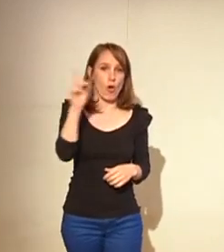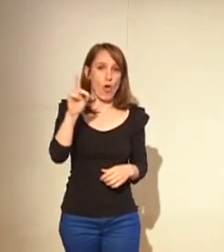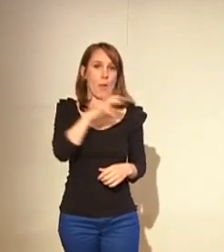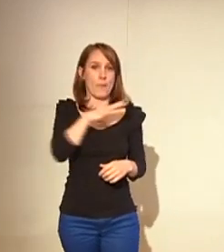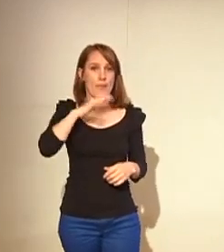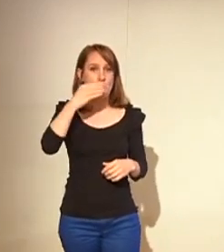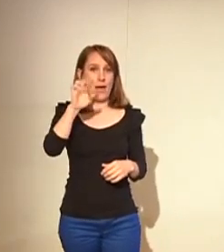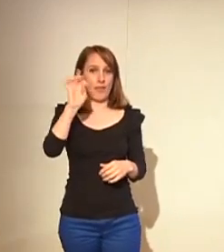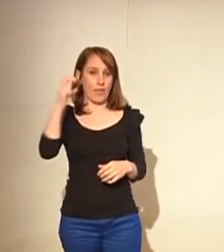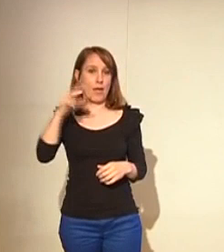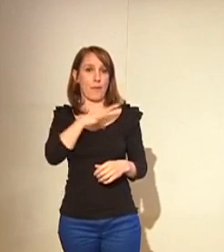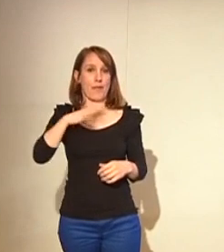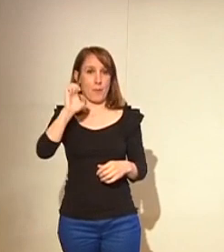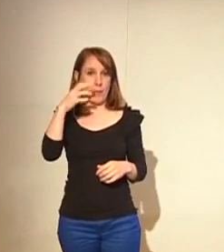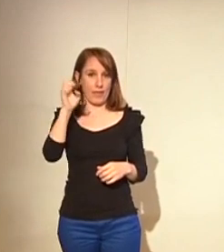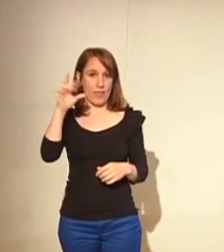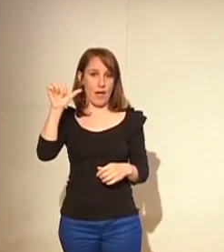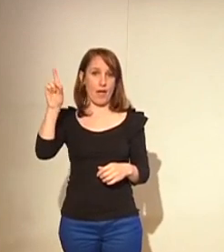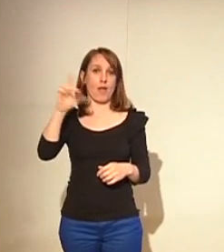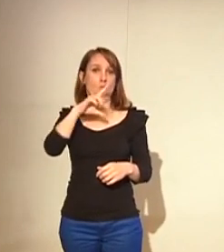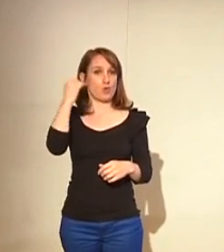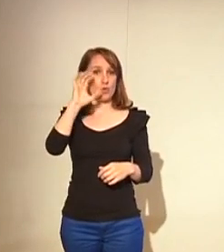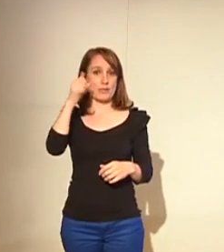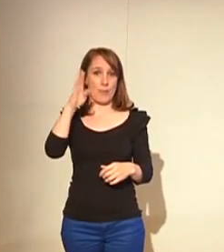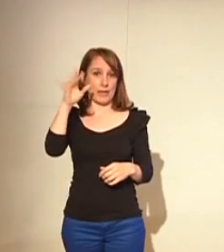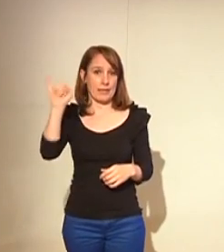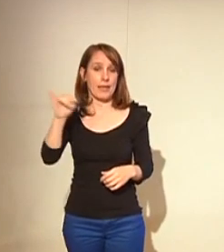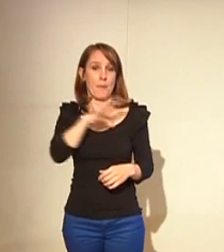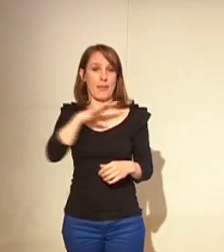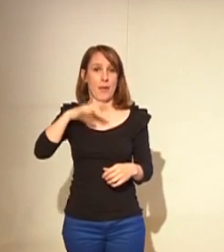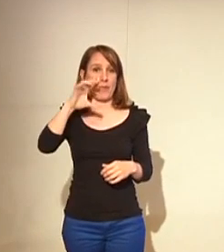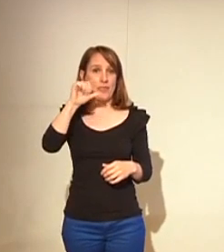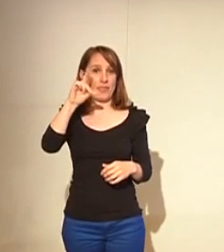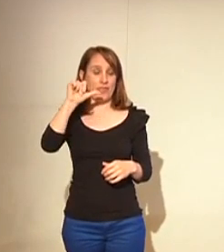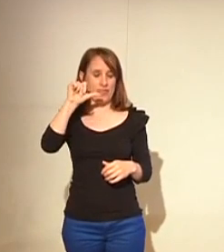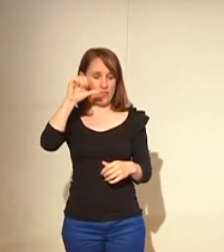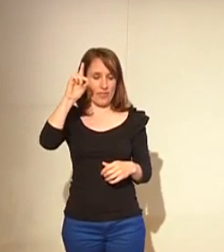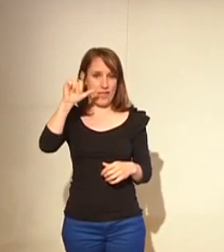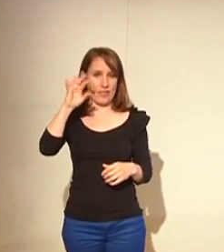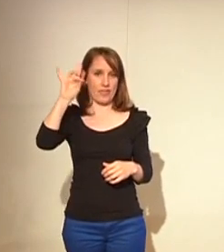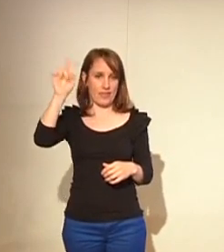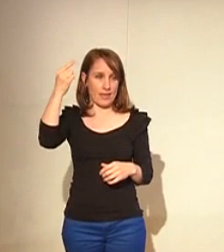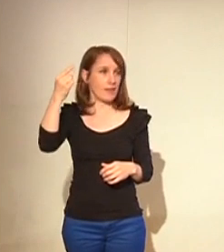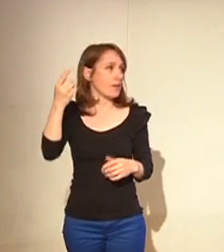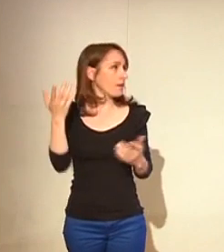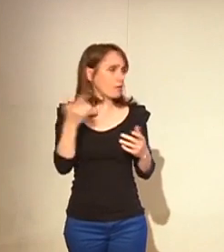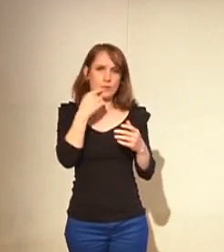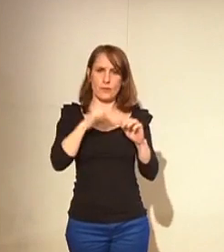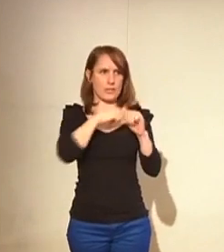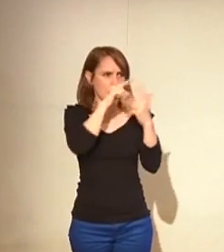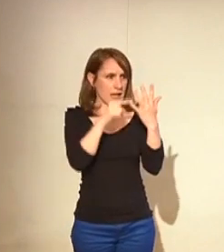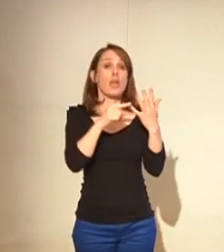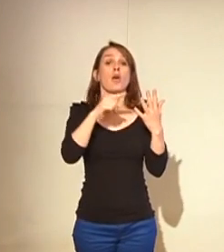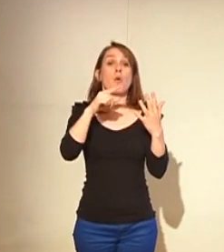Martin madame Bernard monsieur Sabri madame daté avec pour suppléant respectif donc ça en fait 1 2 3 4 5